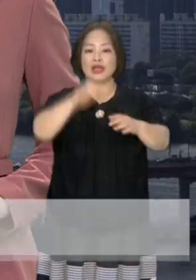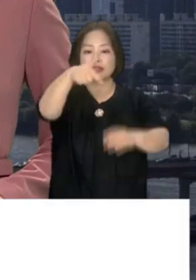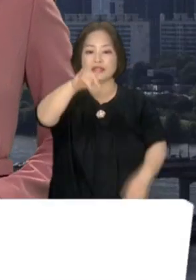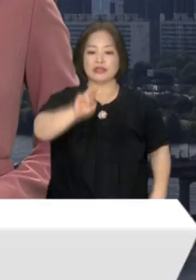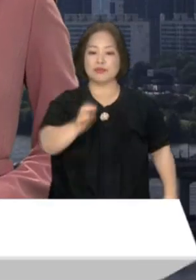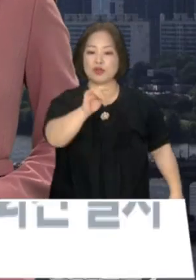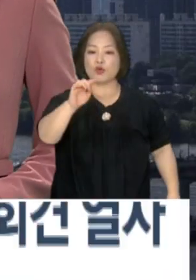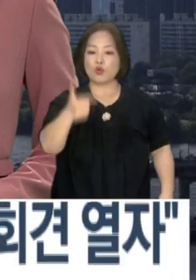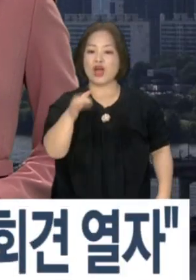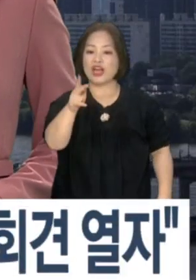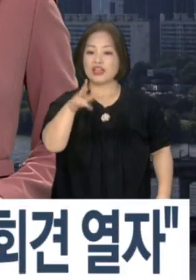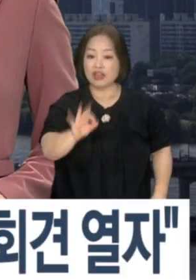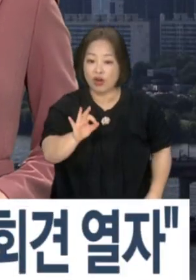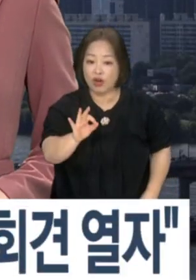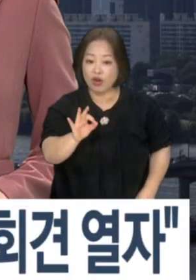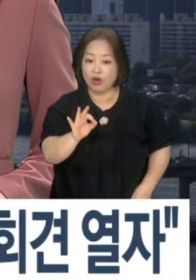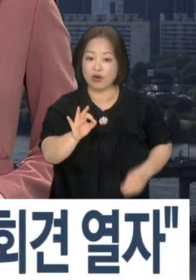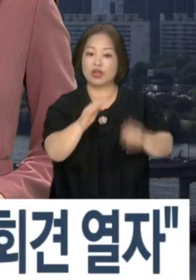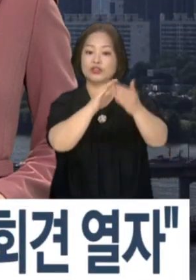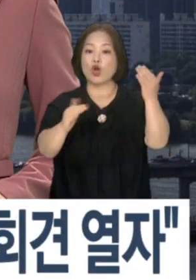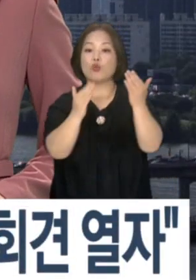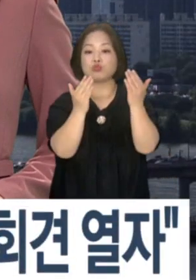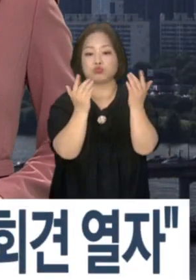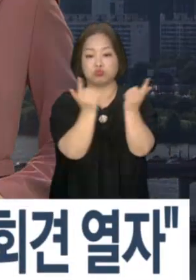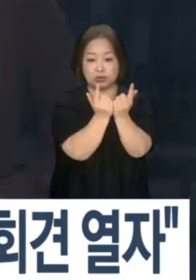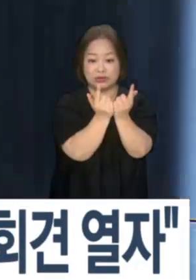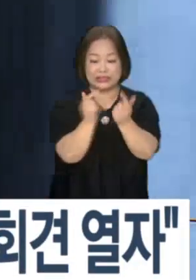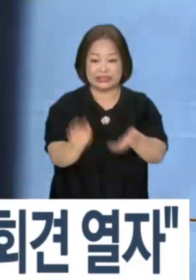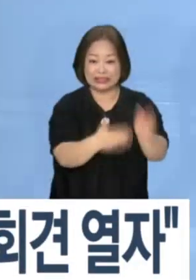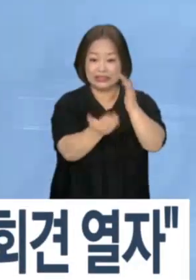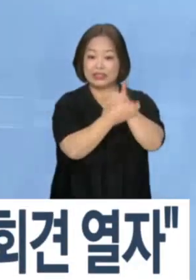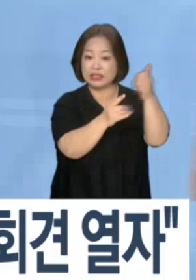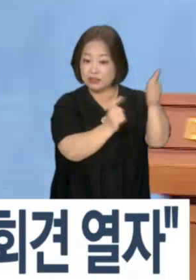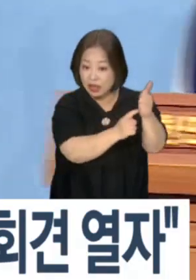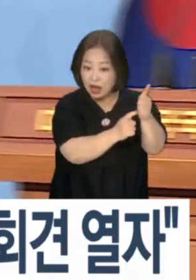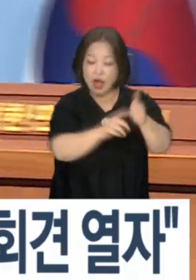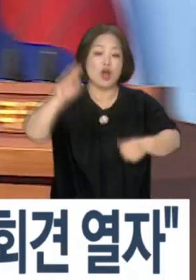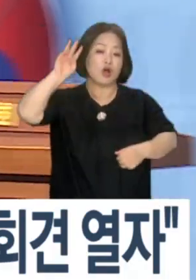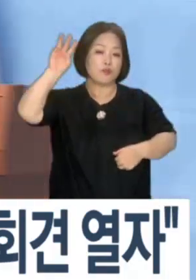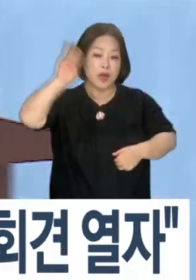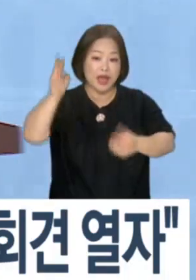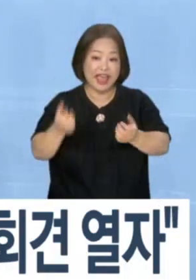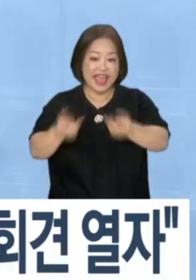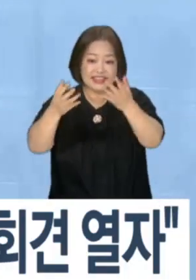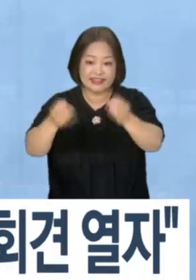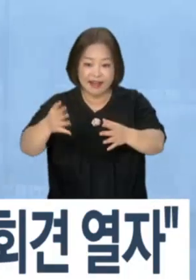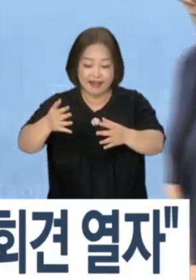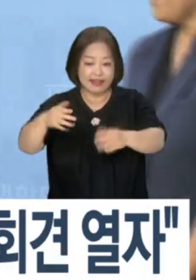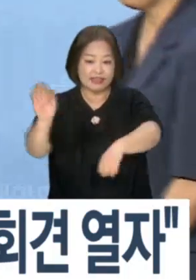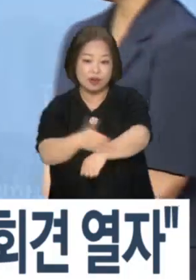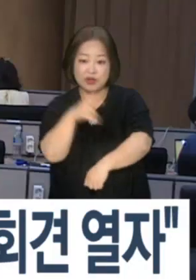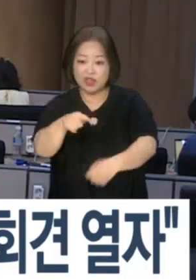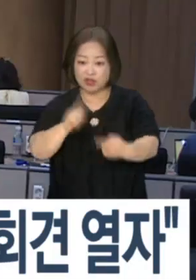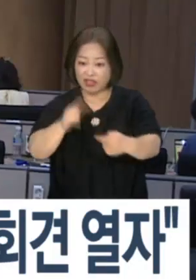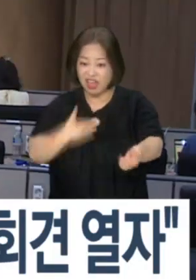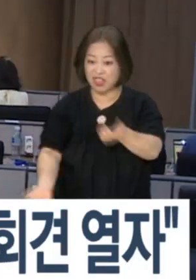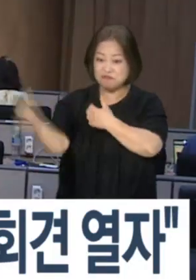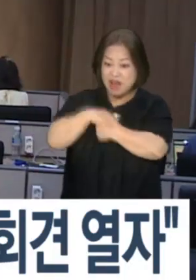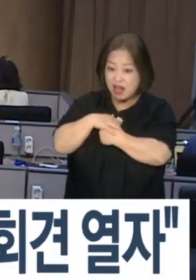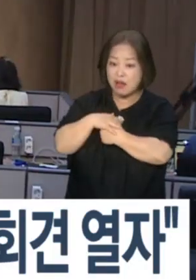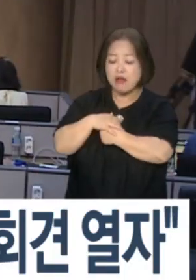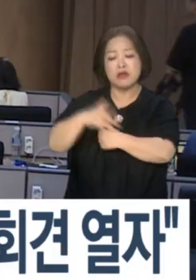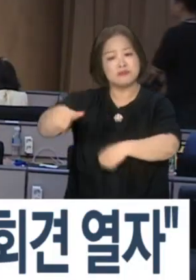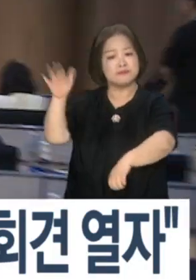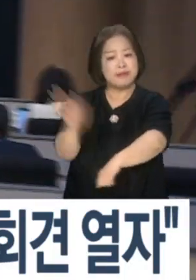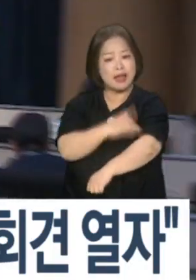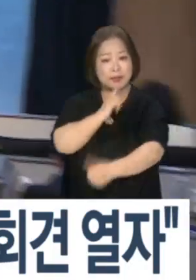김관영 전북지사가 잼버리 파행과 관련한 전북 책임론에 대해 온당치 못한 처사라고 밝혔습니다. 김